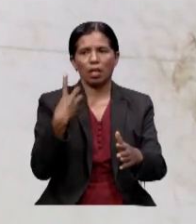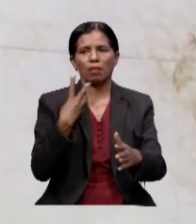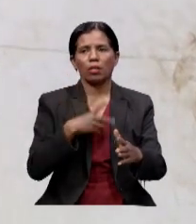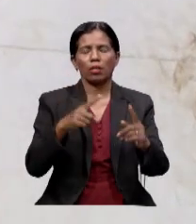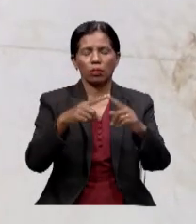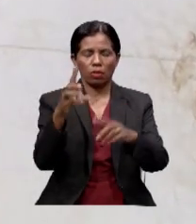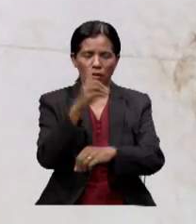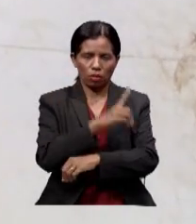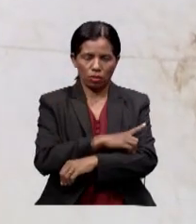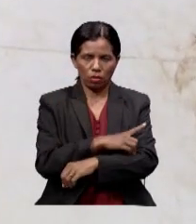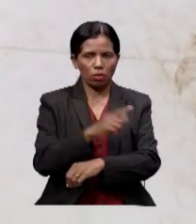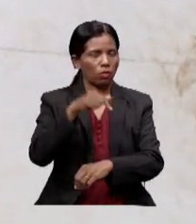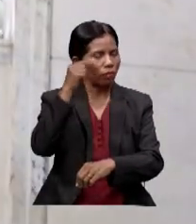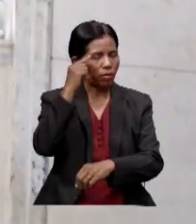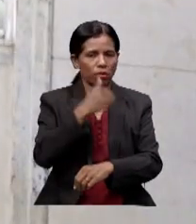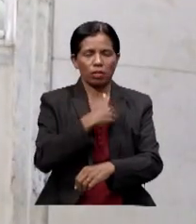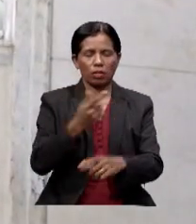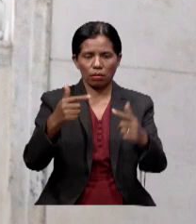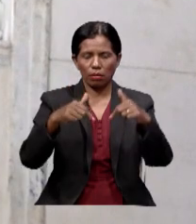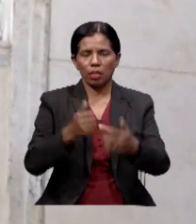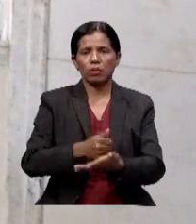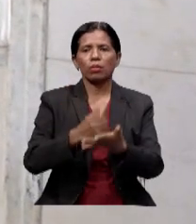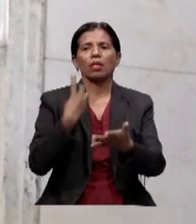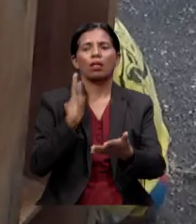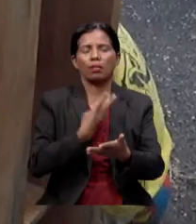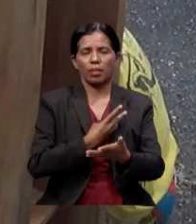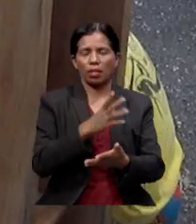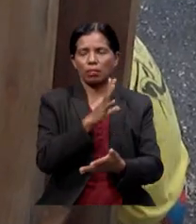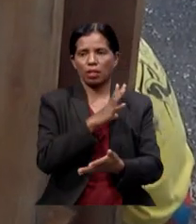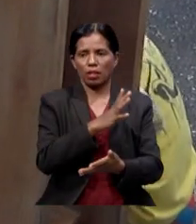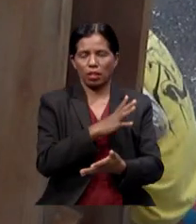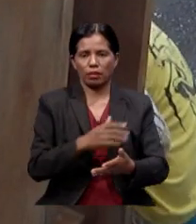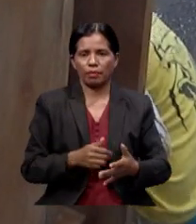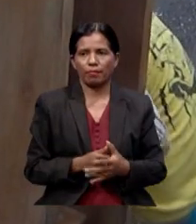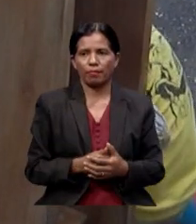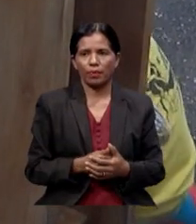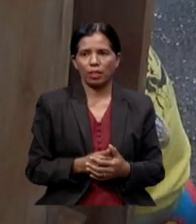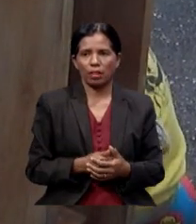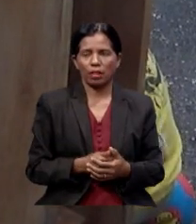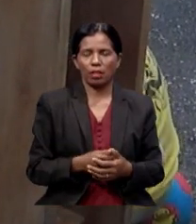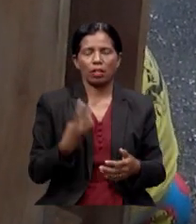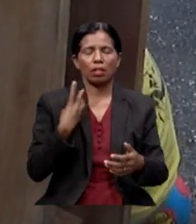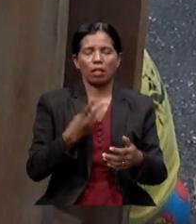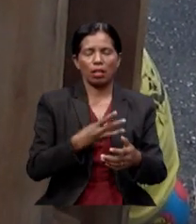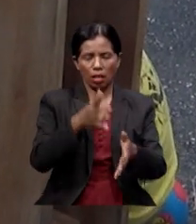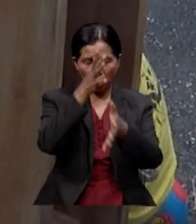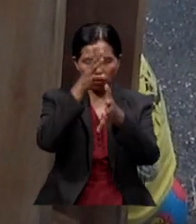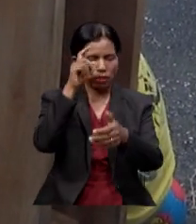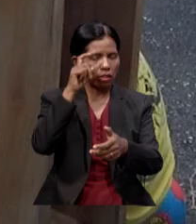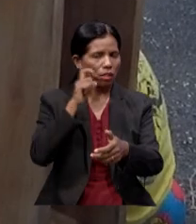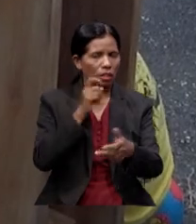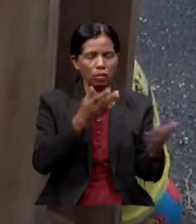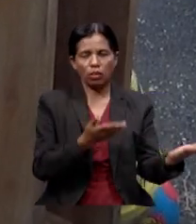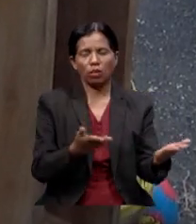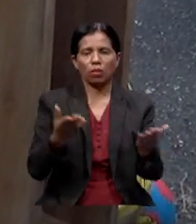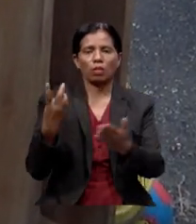ruangan parte gubernur sudah kini. Depende ami sih ini depende bahwe abu lori ami hanya serta saat ini sih be buka